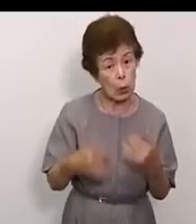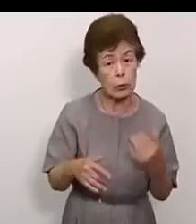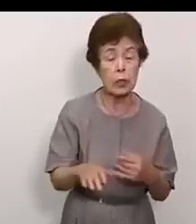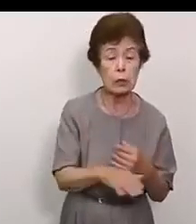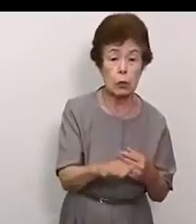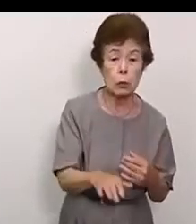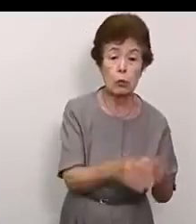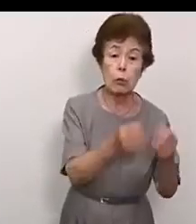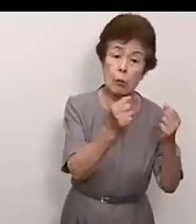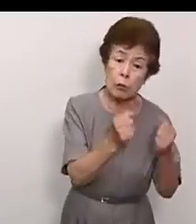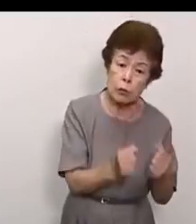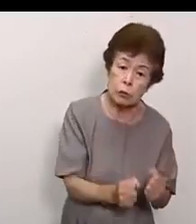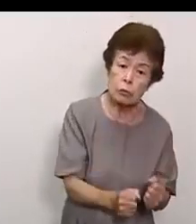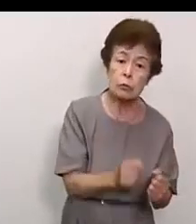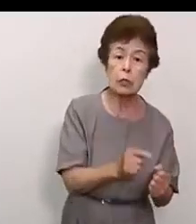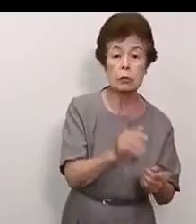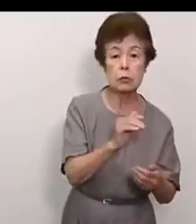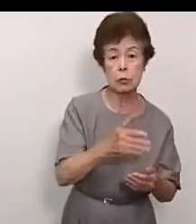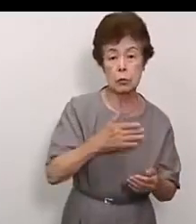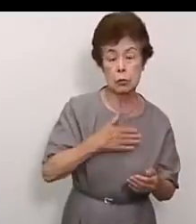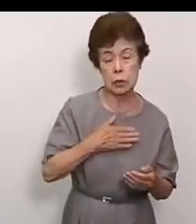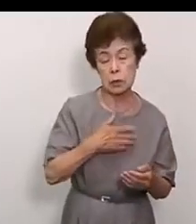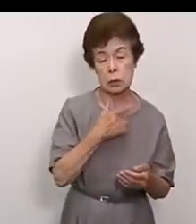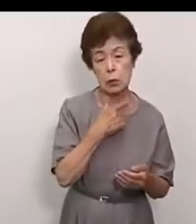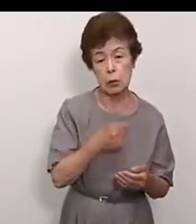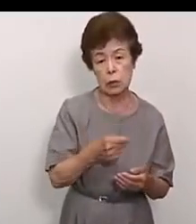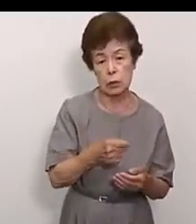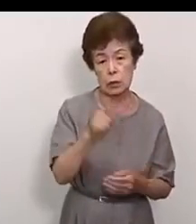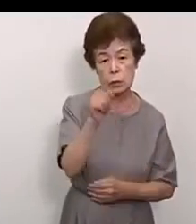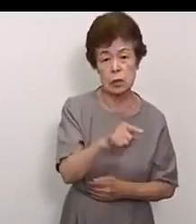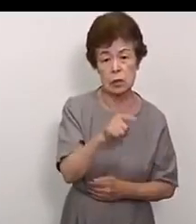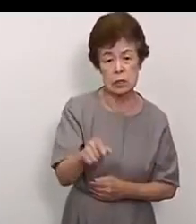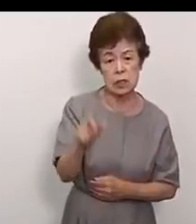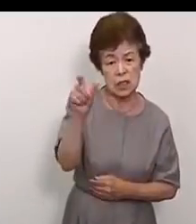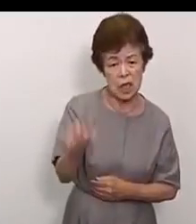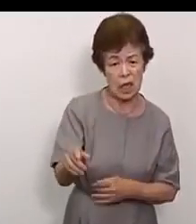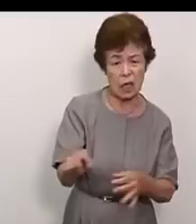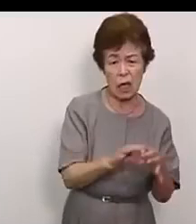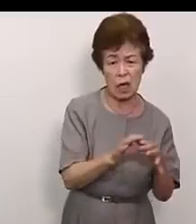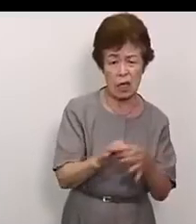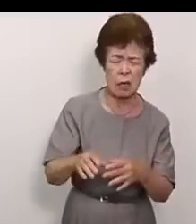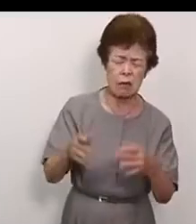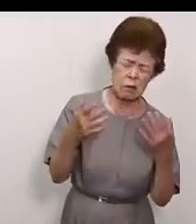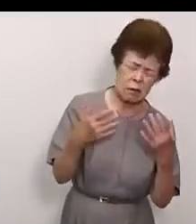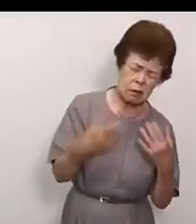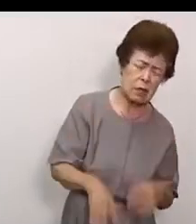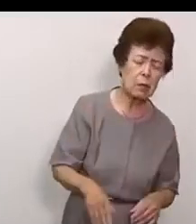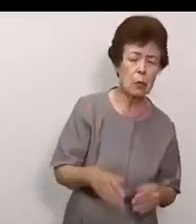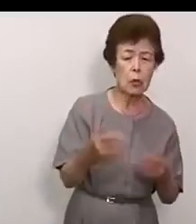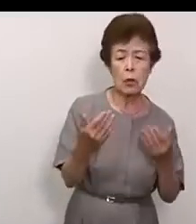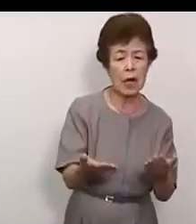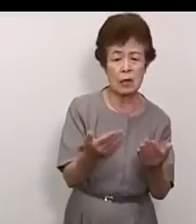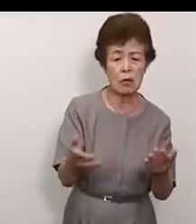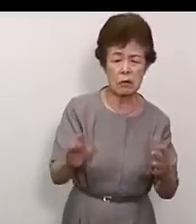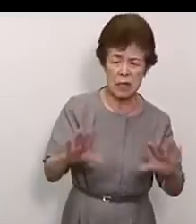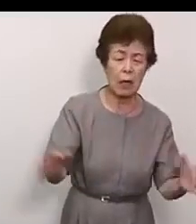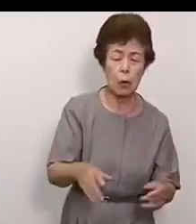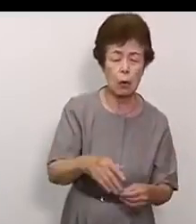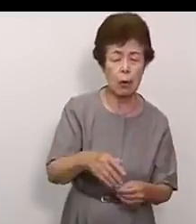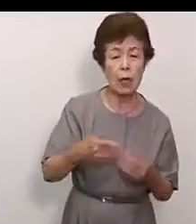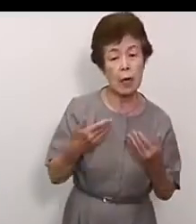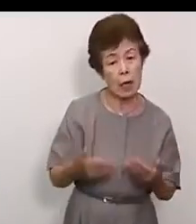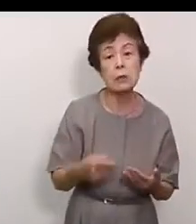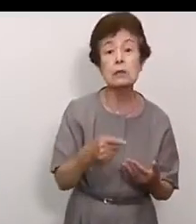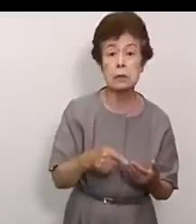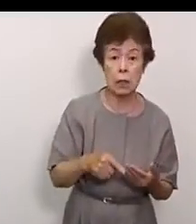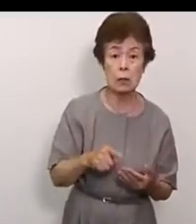いるんだっていうことを知ってもらいたいです。もう人間関係に疲れ果てちゃって、もう学校がない方がどれだけ安心か、